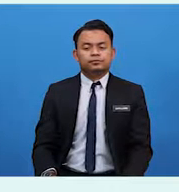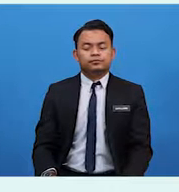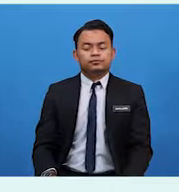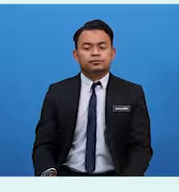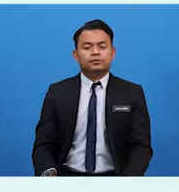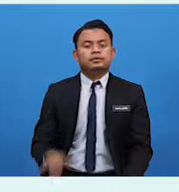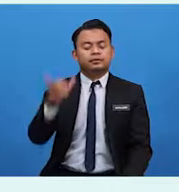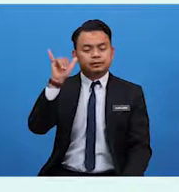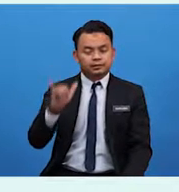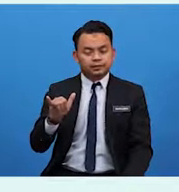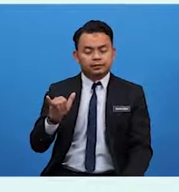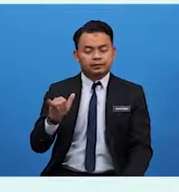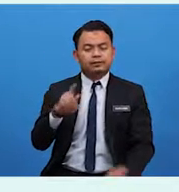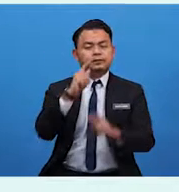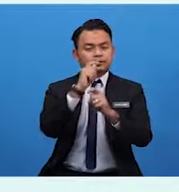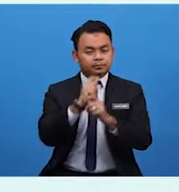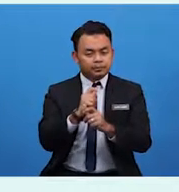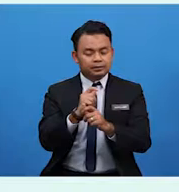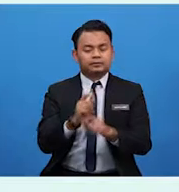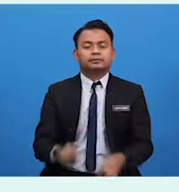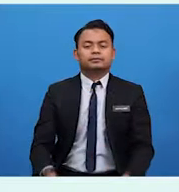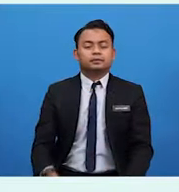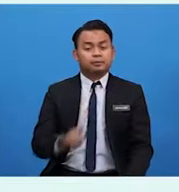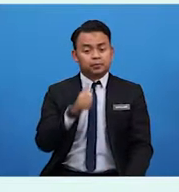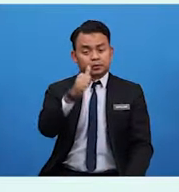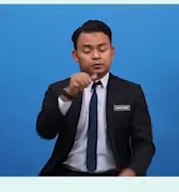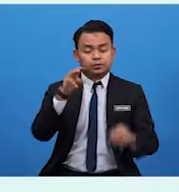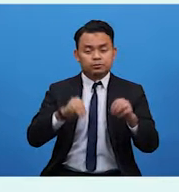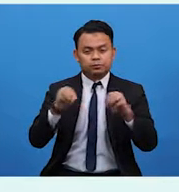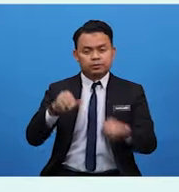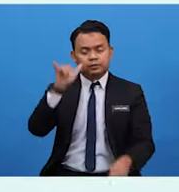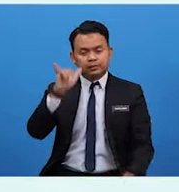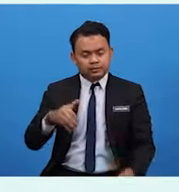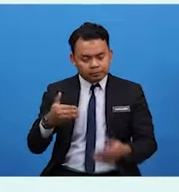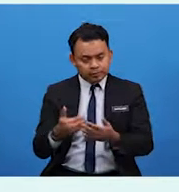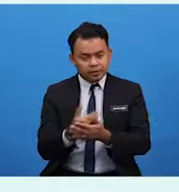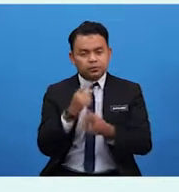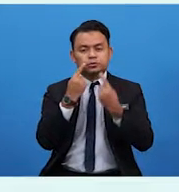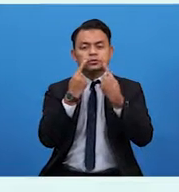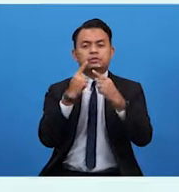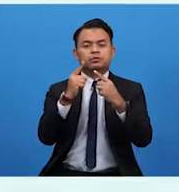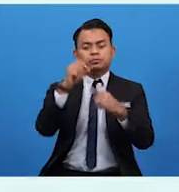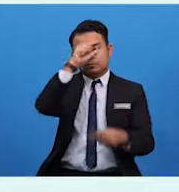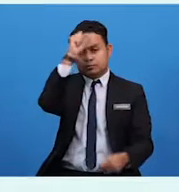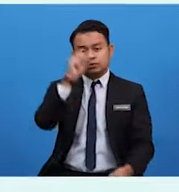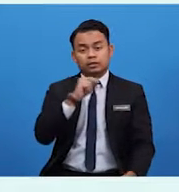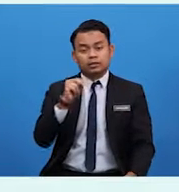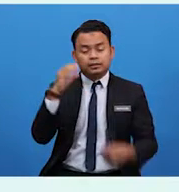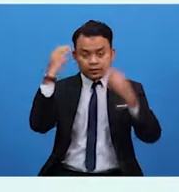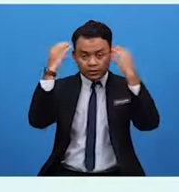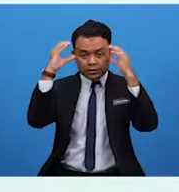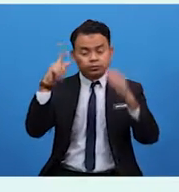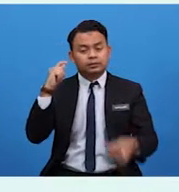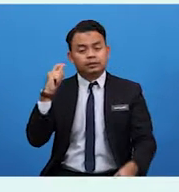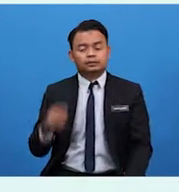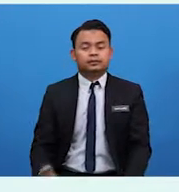Ya, tepat sekali. Bagus murid-murid yang baru menjawab soalan cikgu dengan tepat dan betul.